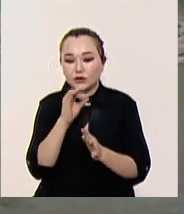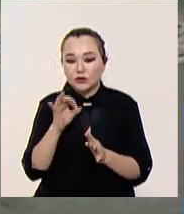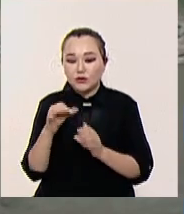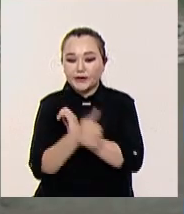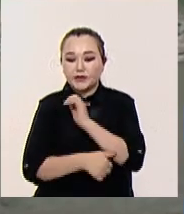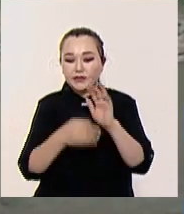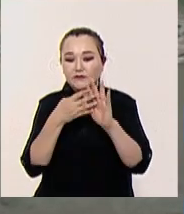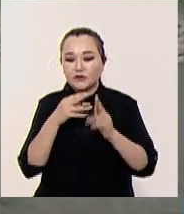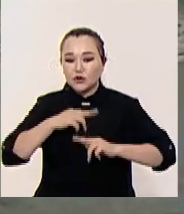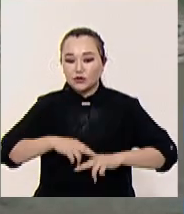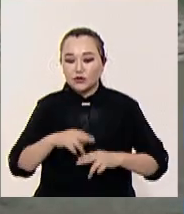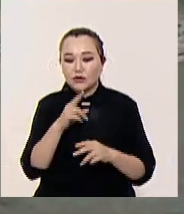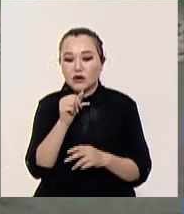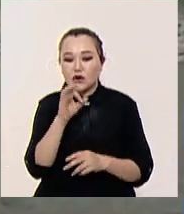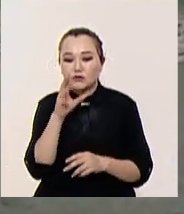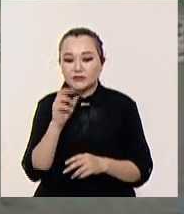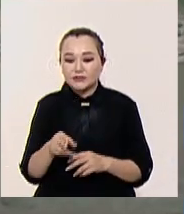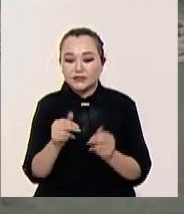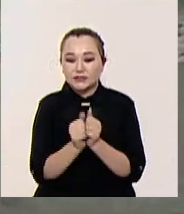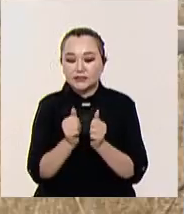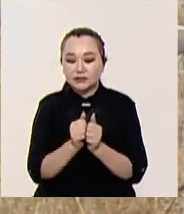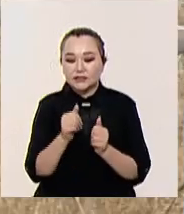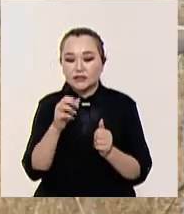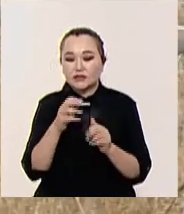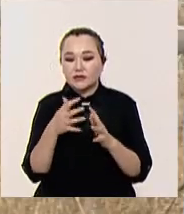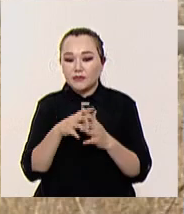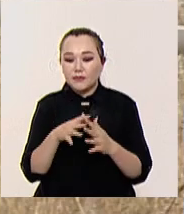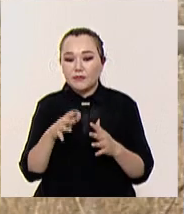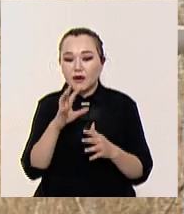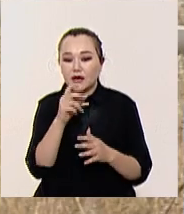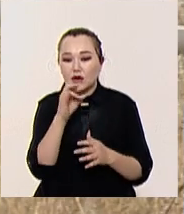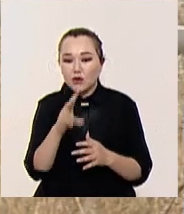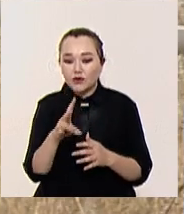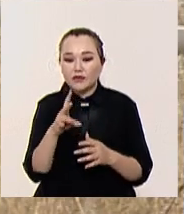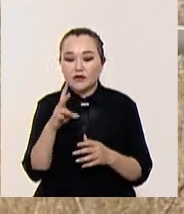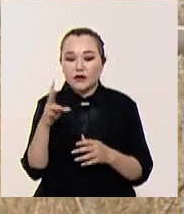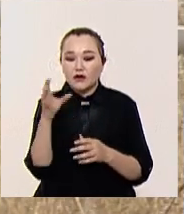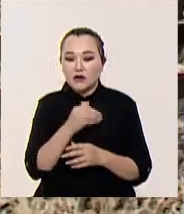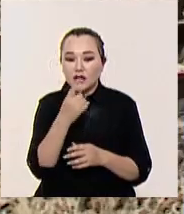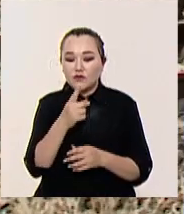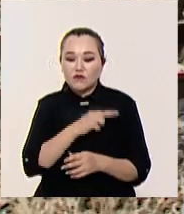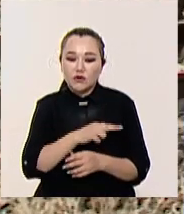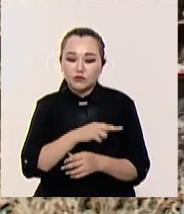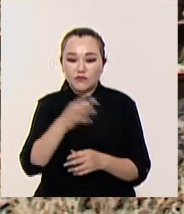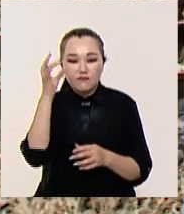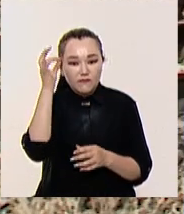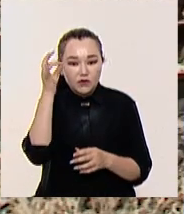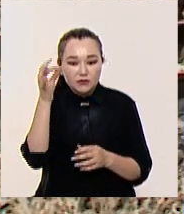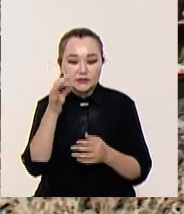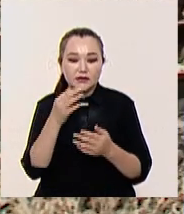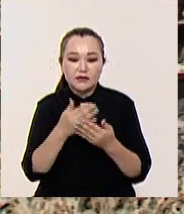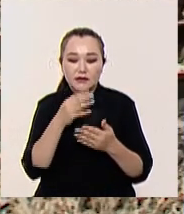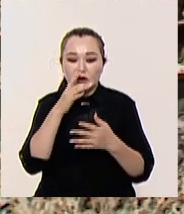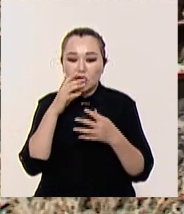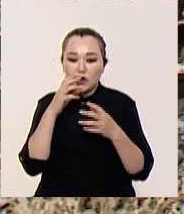9 сотрудников завода «Каустик», расположенного по соседству с полигоном. В этом году в волосе одного рабочего обнаружено превышение